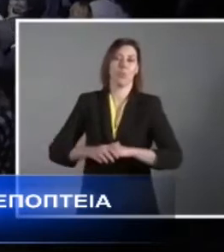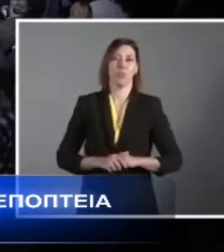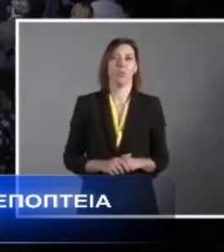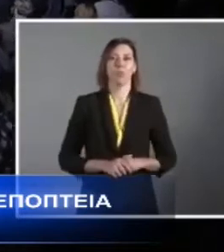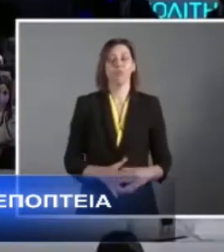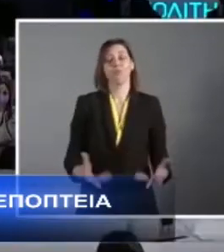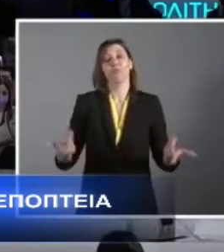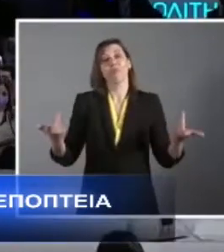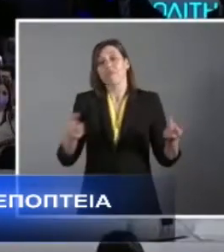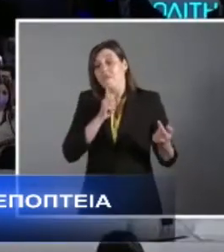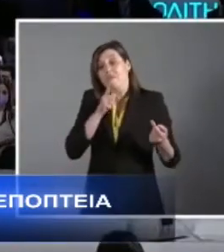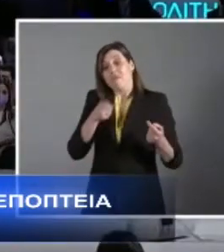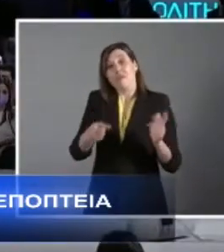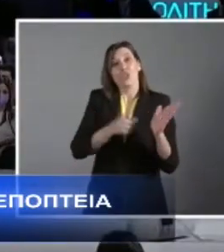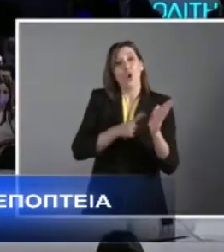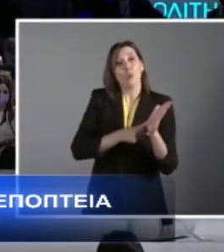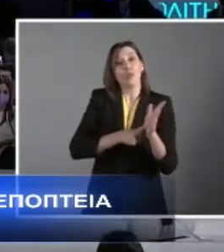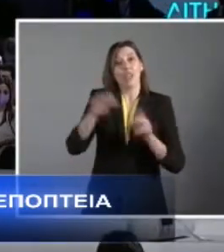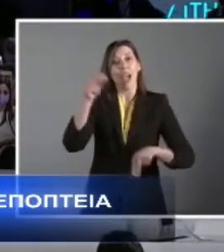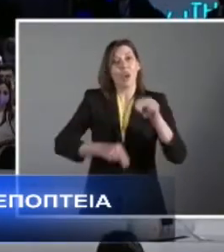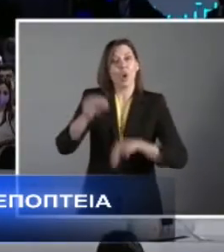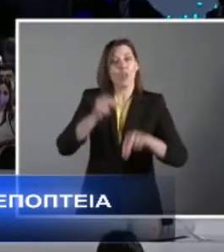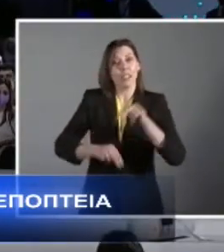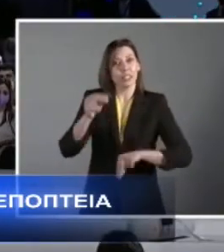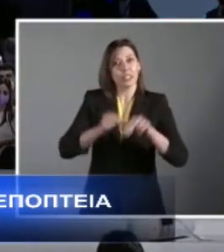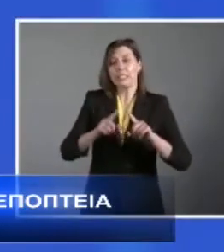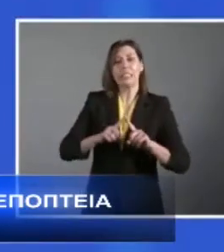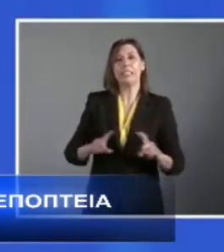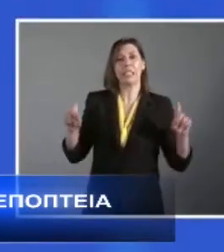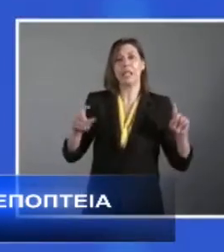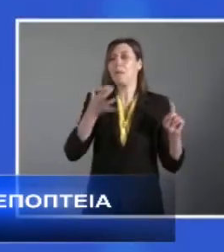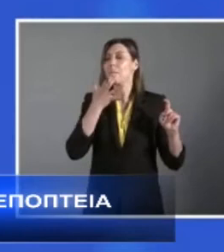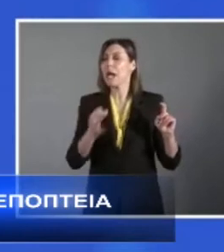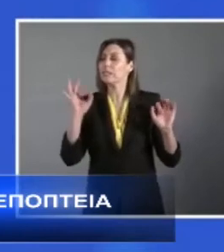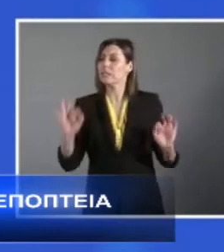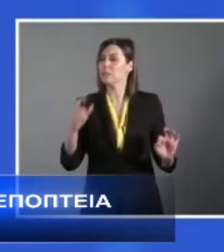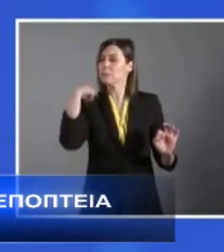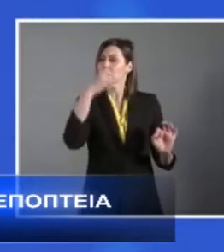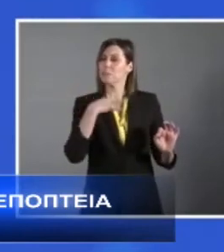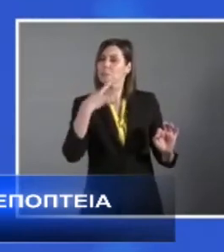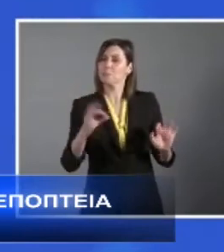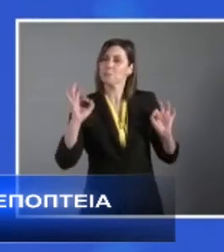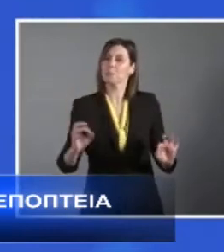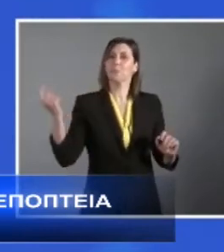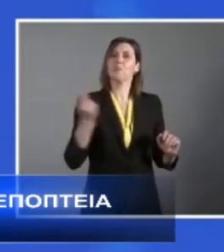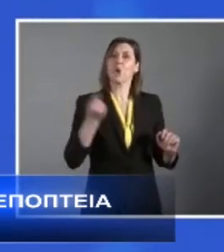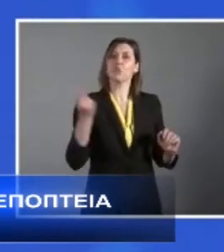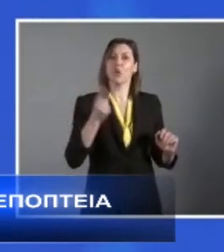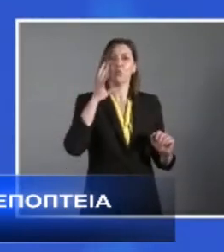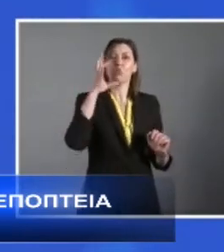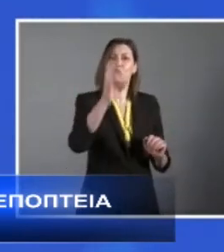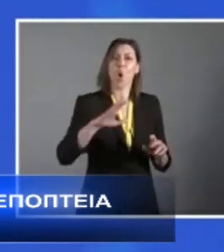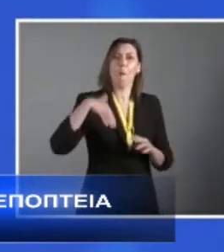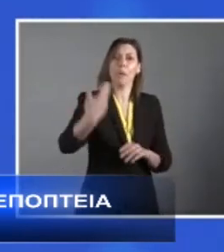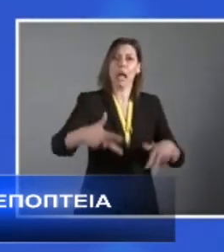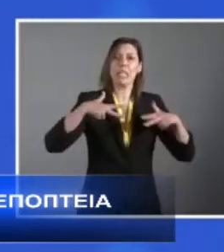Ένα εκλογικό σύστημα που επικαλείται την αντιπροσωπευτικότητα για να υπονομεύσει την κυβερνησιμότητα. Ρωτήστε